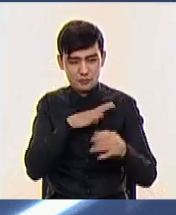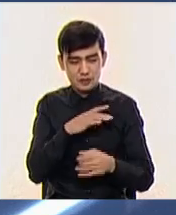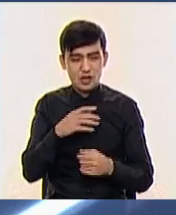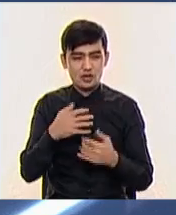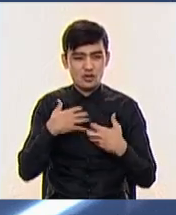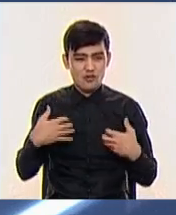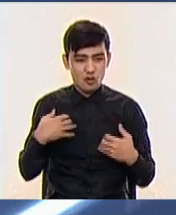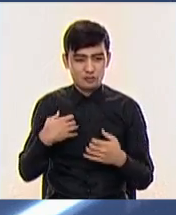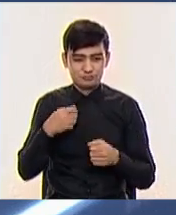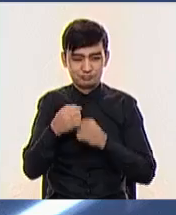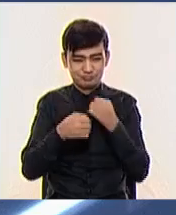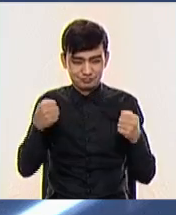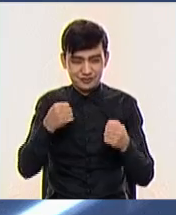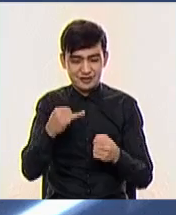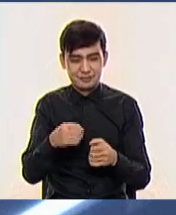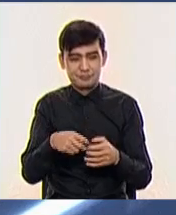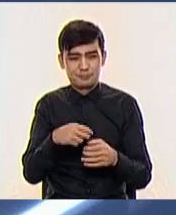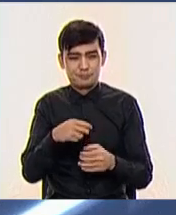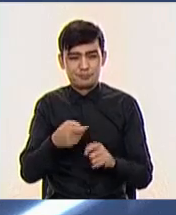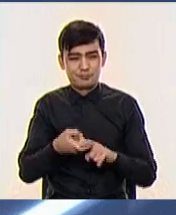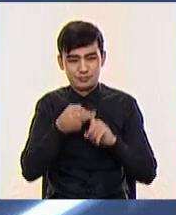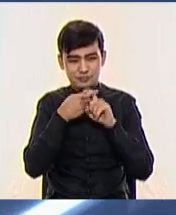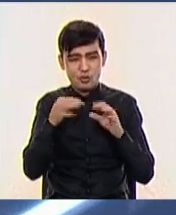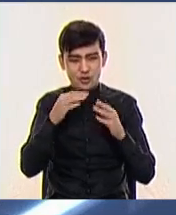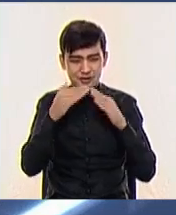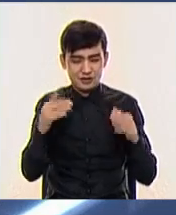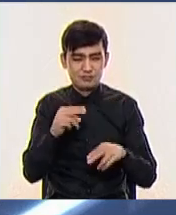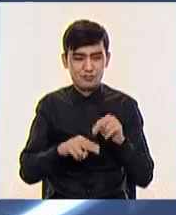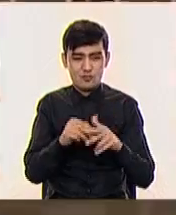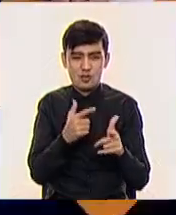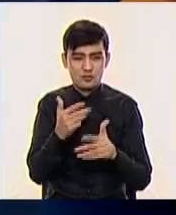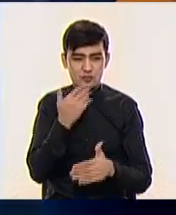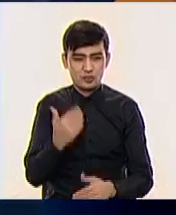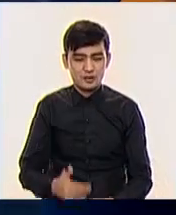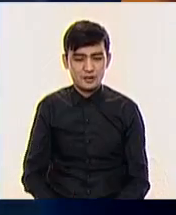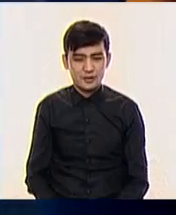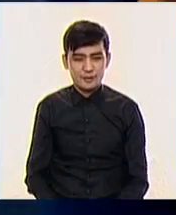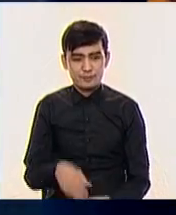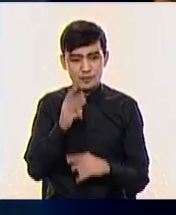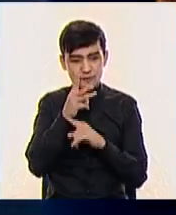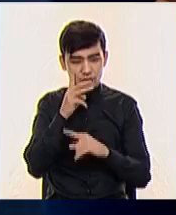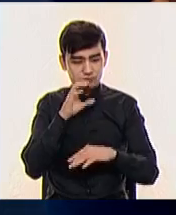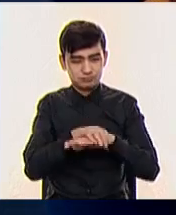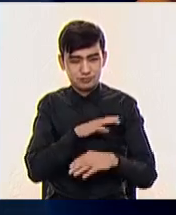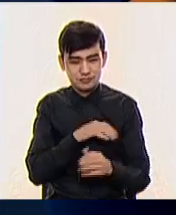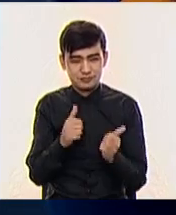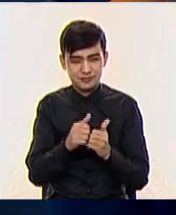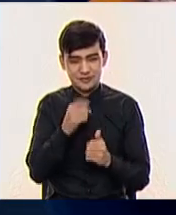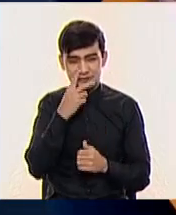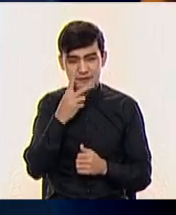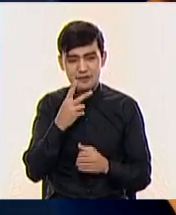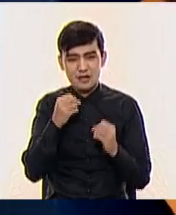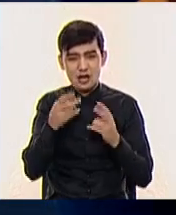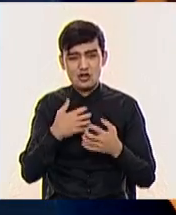связали и, подвесив вверх копытами, тянули на крышу недостроенного дома. Видео сняли очевидцы. На кадрах видно,